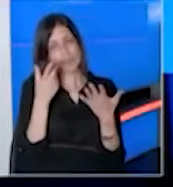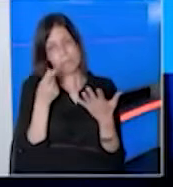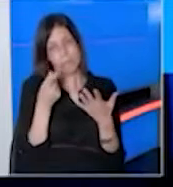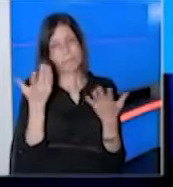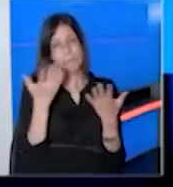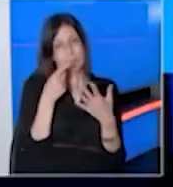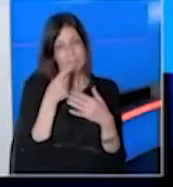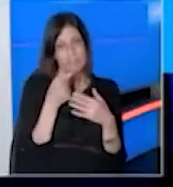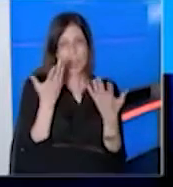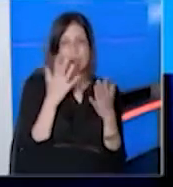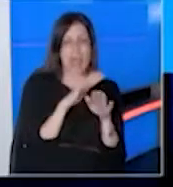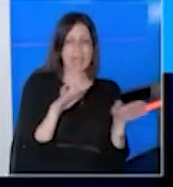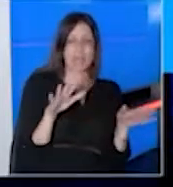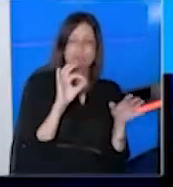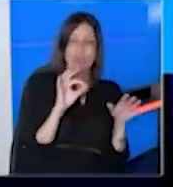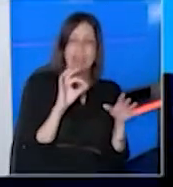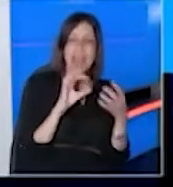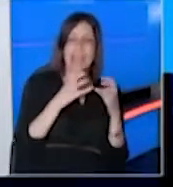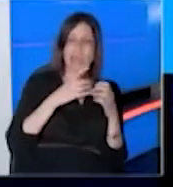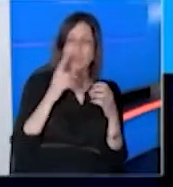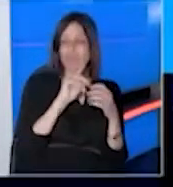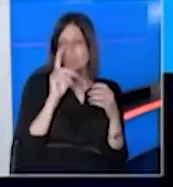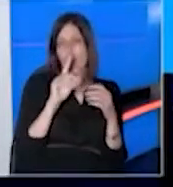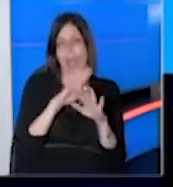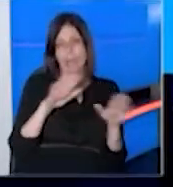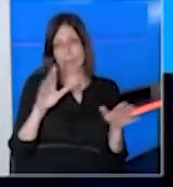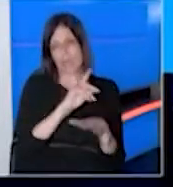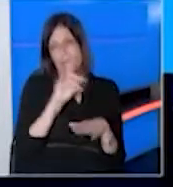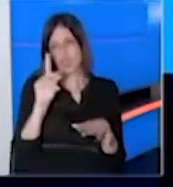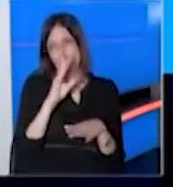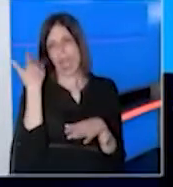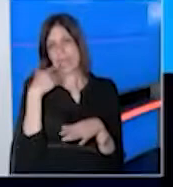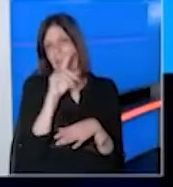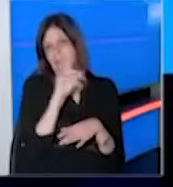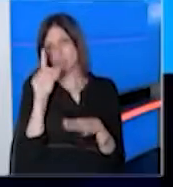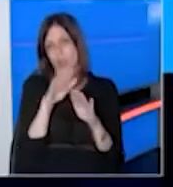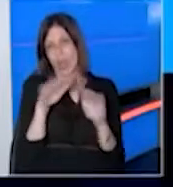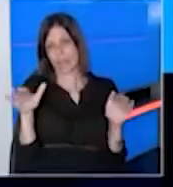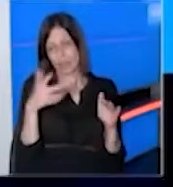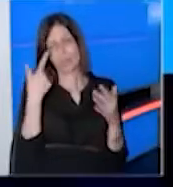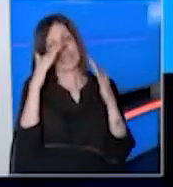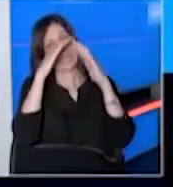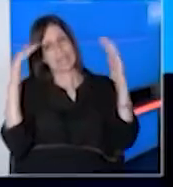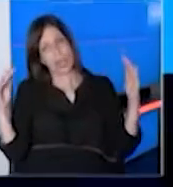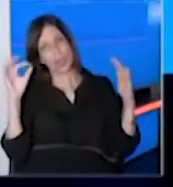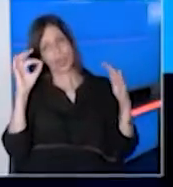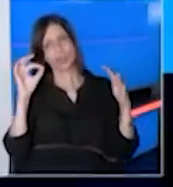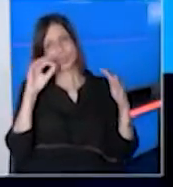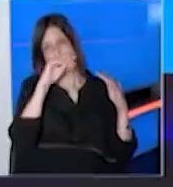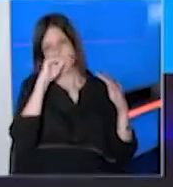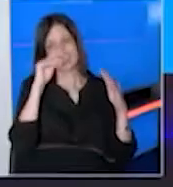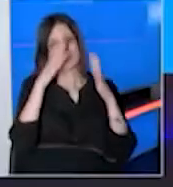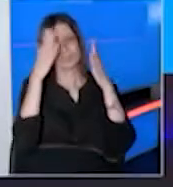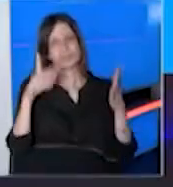איפה הם? כנראה באדמות הקיבוצים. ממש לא באדמות, על אדמות אסור. היה אסור על אדמות בכלל. אז על הגגות. גגות של לולים ורפתות